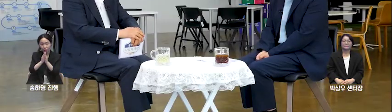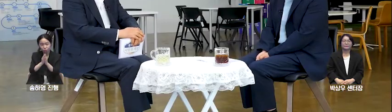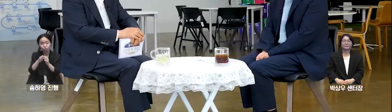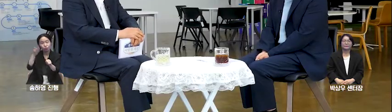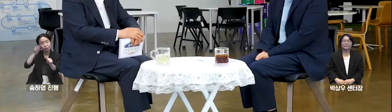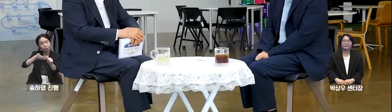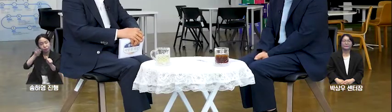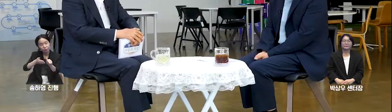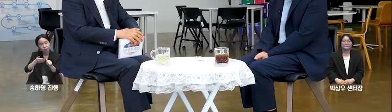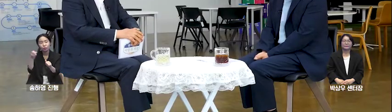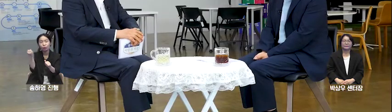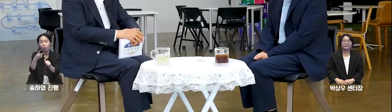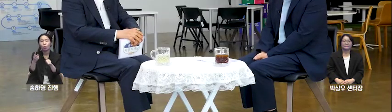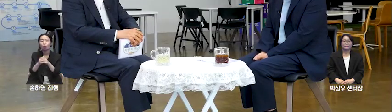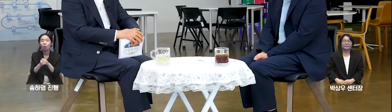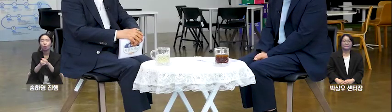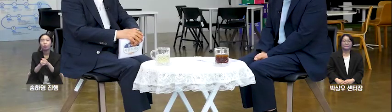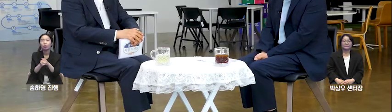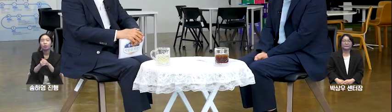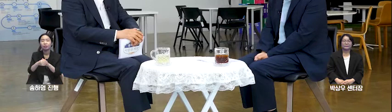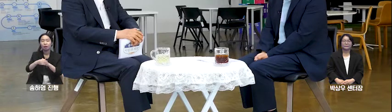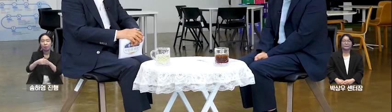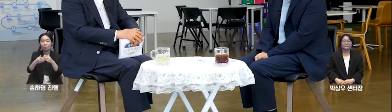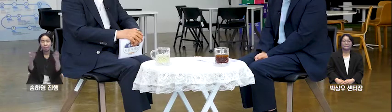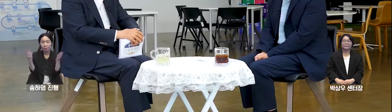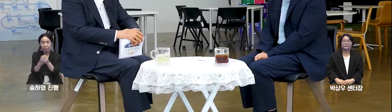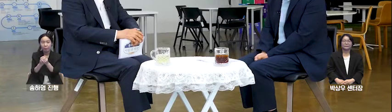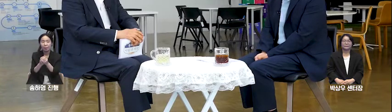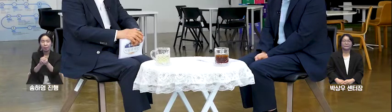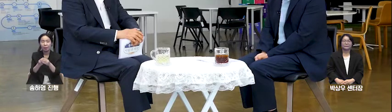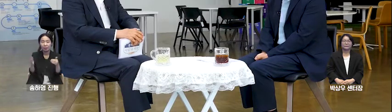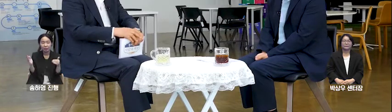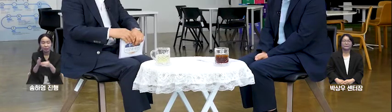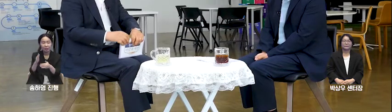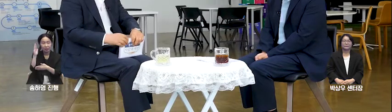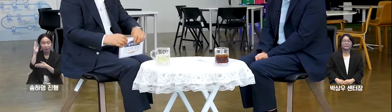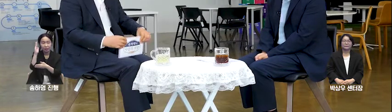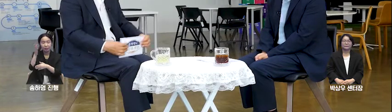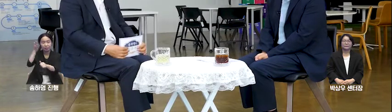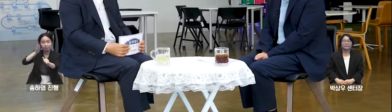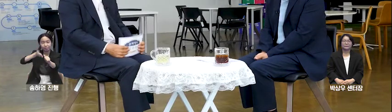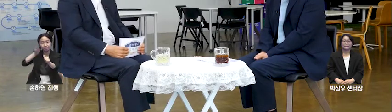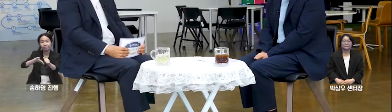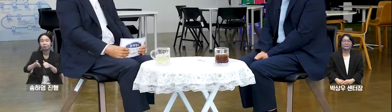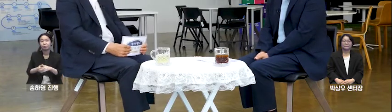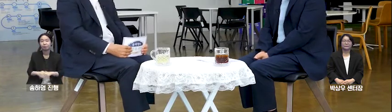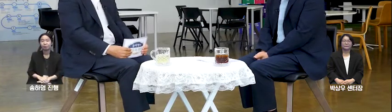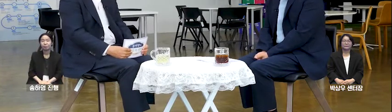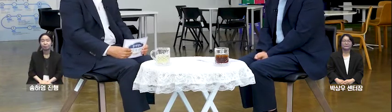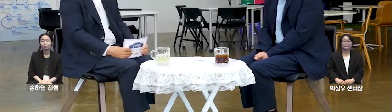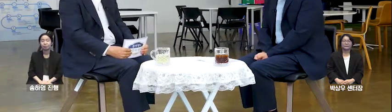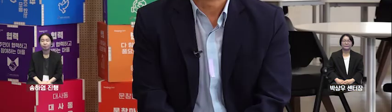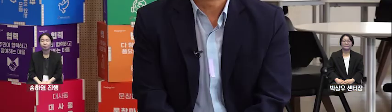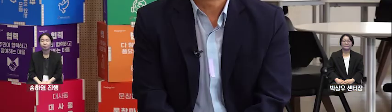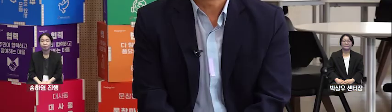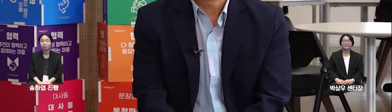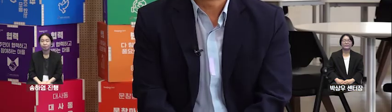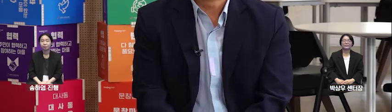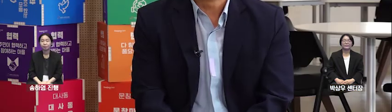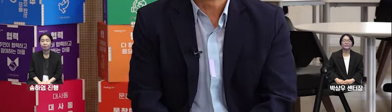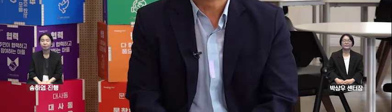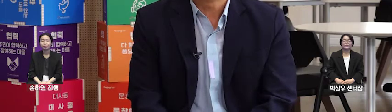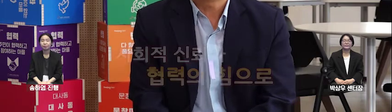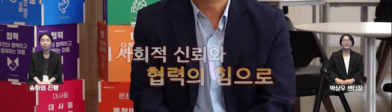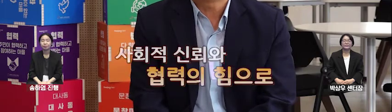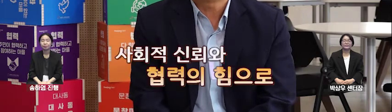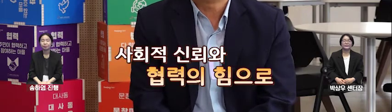싶은 말씀과 마무리 인사 이렇게 더불어 해주시기 바랍니다. 네. 예. 네, 시청자